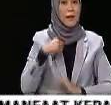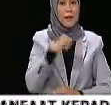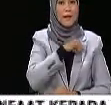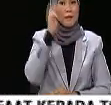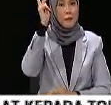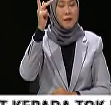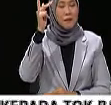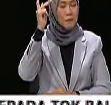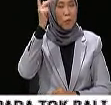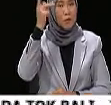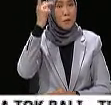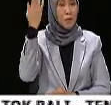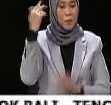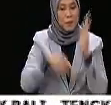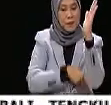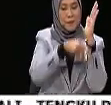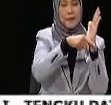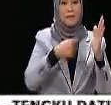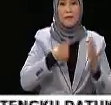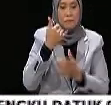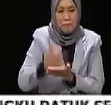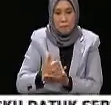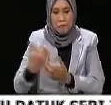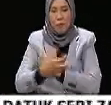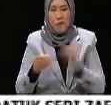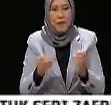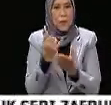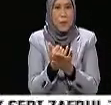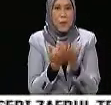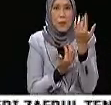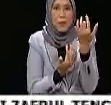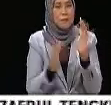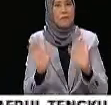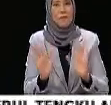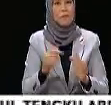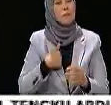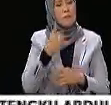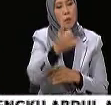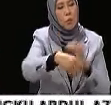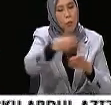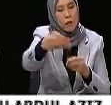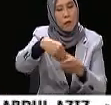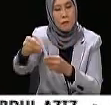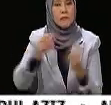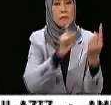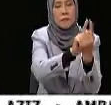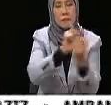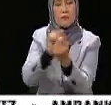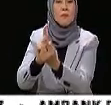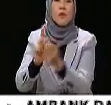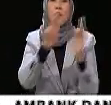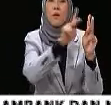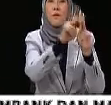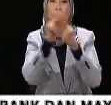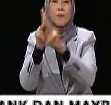sukanya dunia seakan pergi cari uang susah di kampung pagi beras bagi gula bagi bagiannya karena itu kalau kita pedulikan media sosial